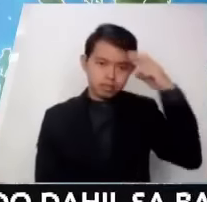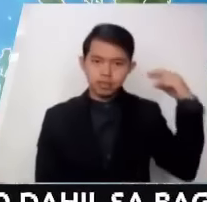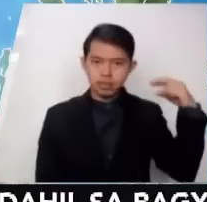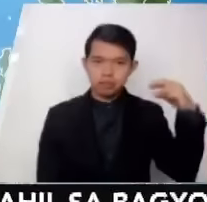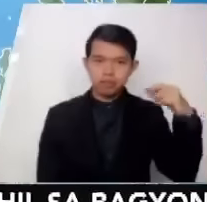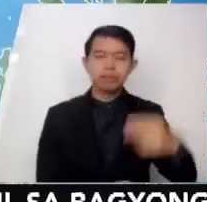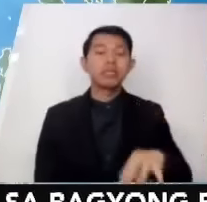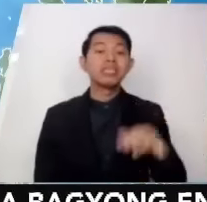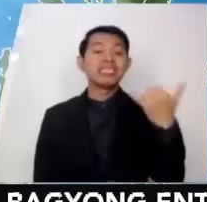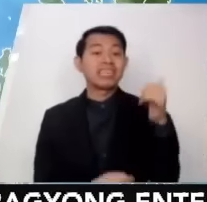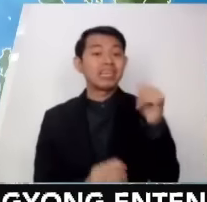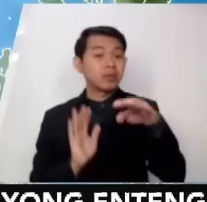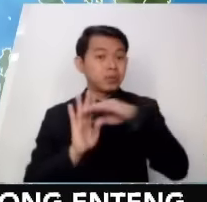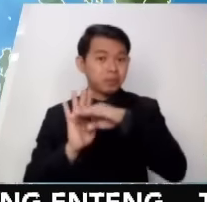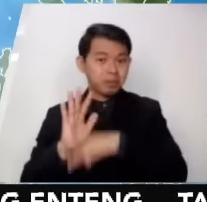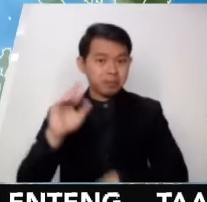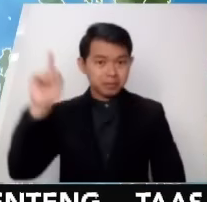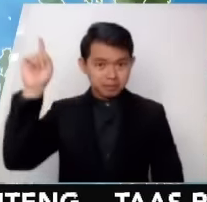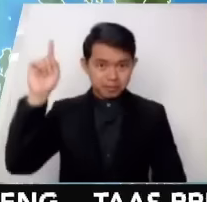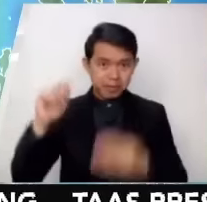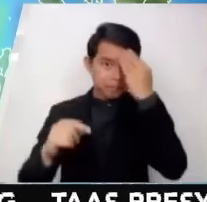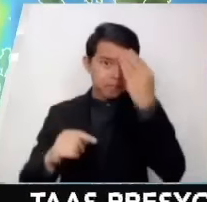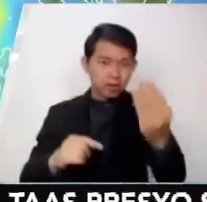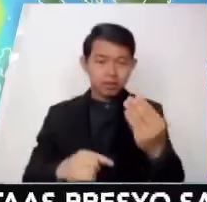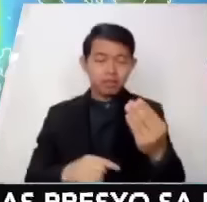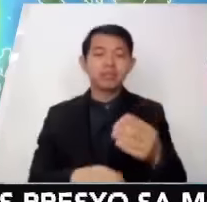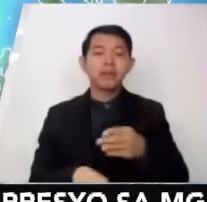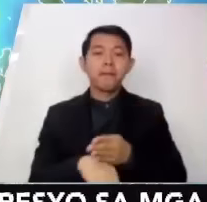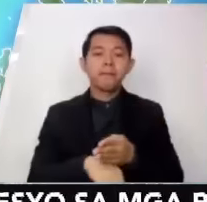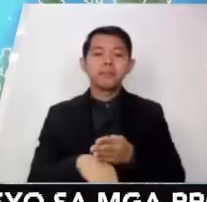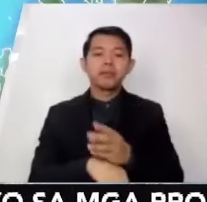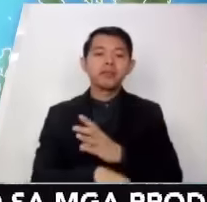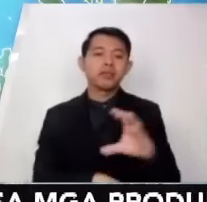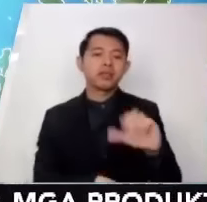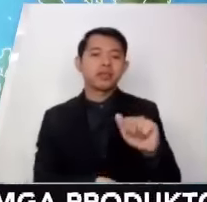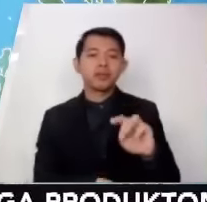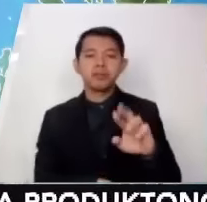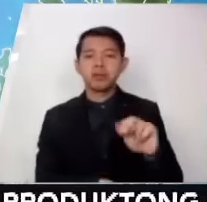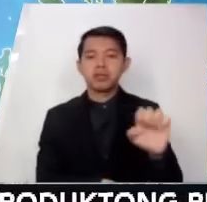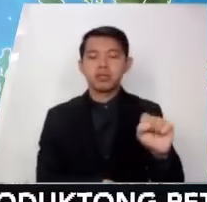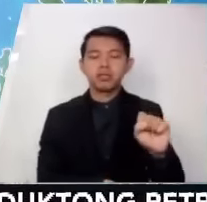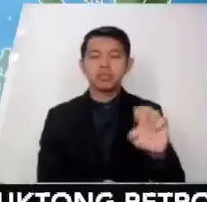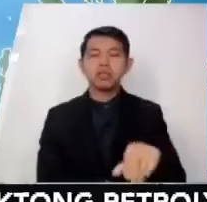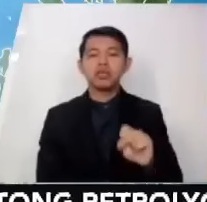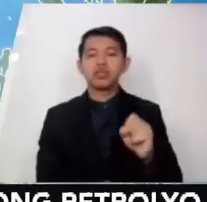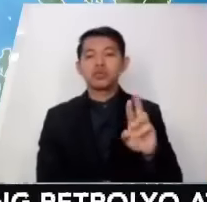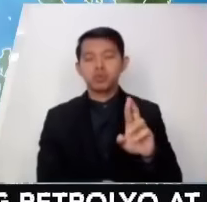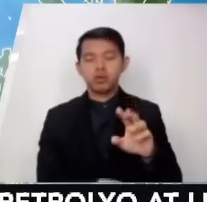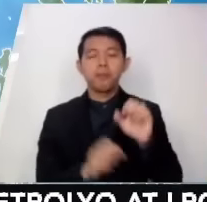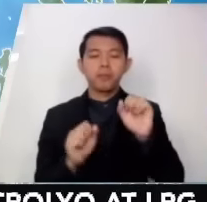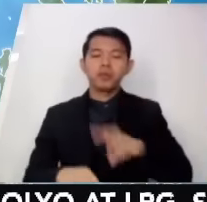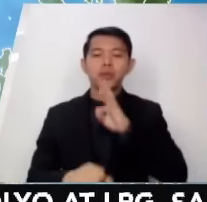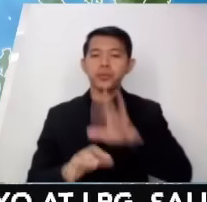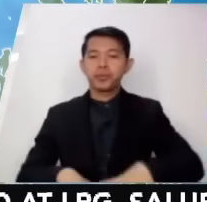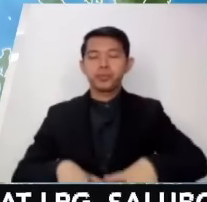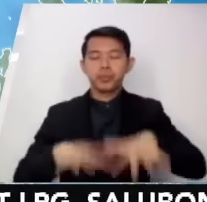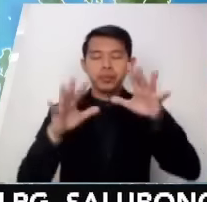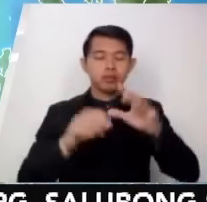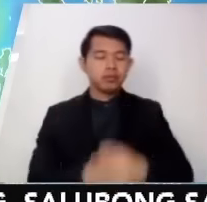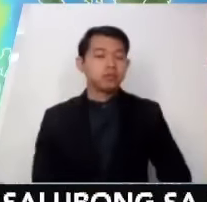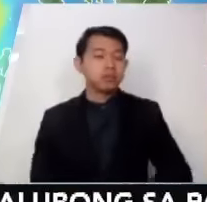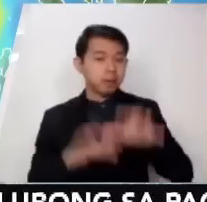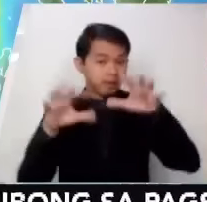Sur. Posible rin po ang pagbaha sa nabanggit na mga lugar. Habang itinaas po ang rainfall advisory sa ilang panig ng